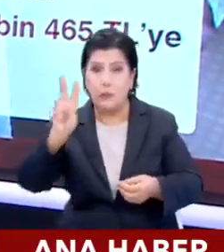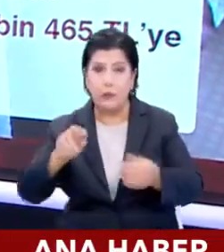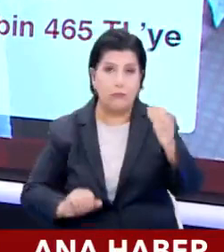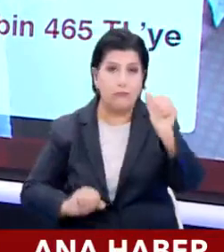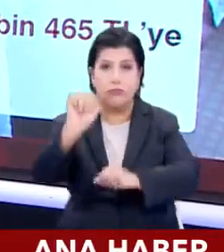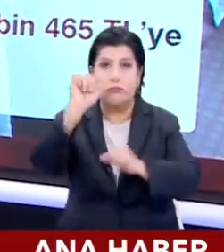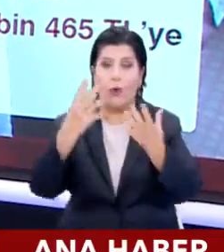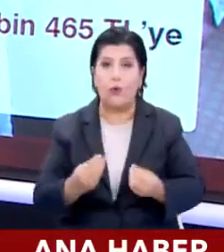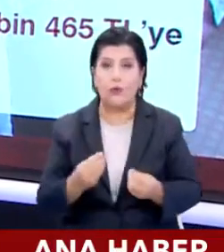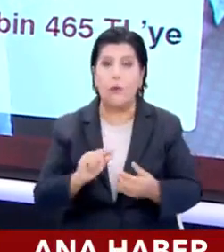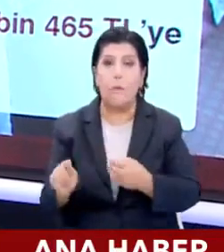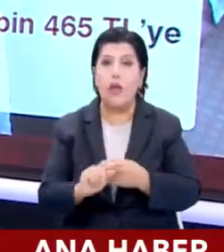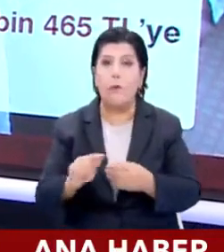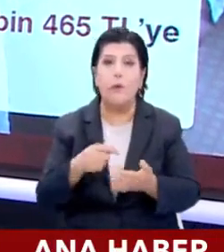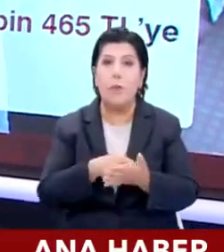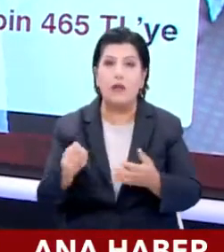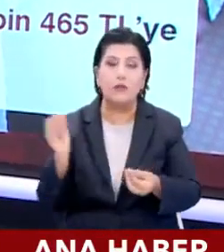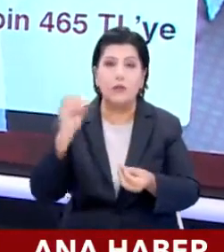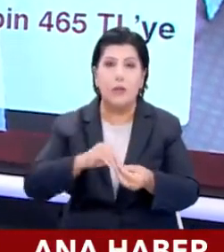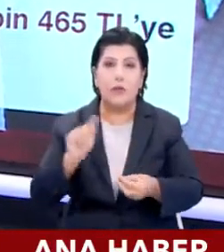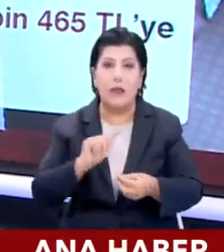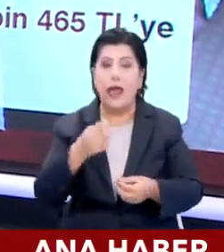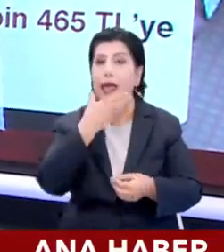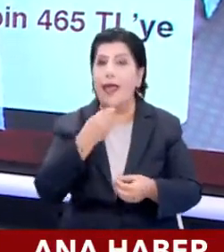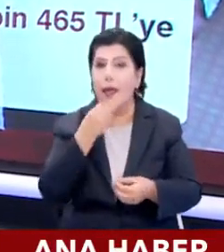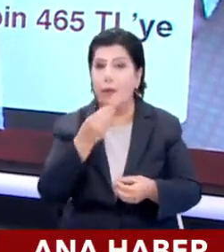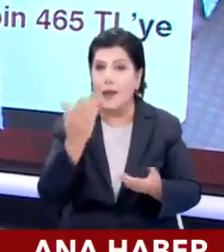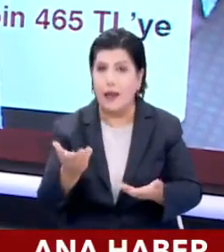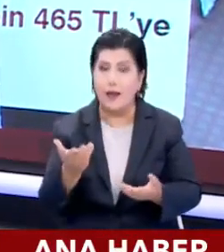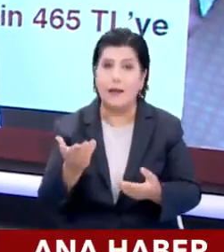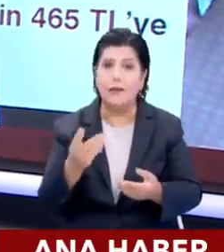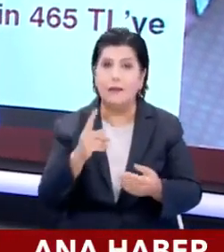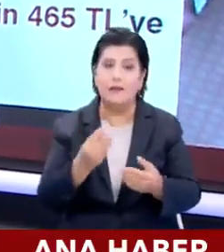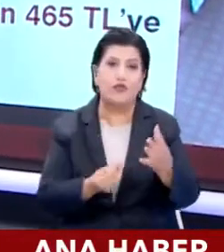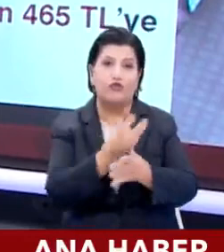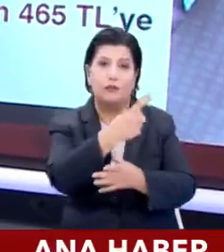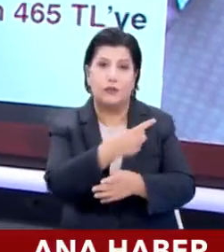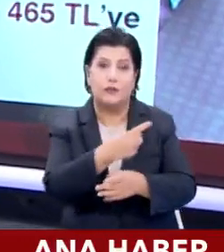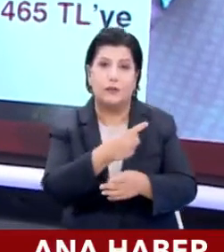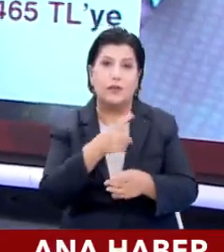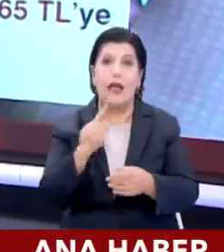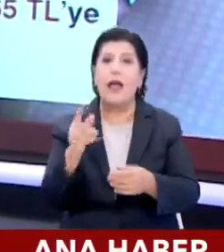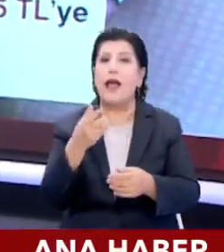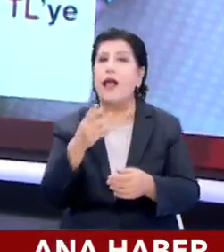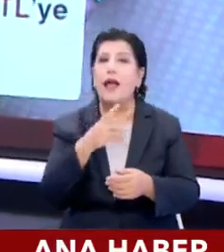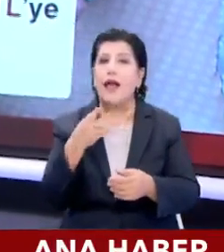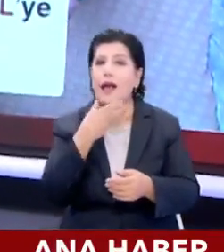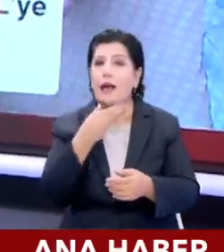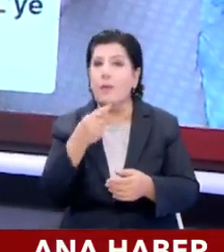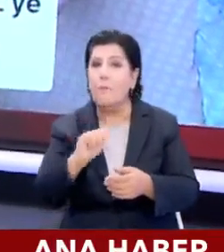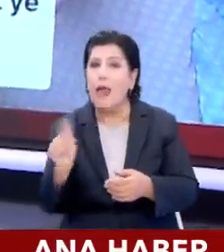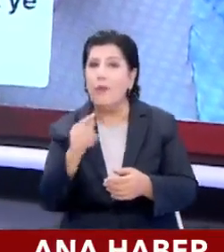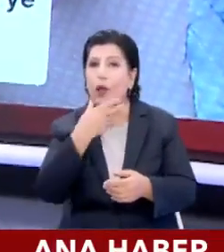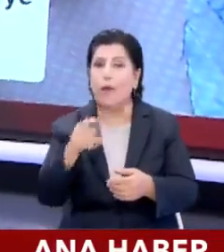bin liraya çıkacak memur maaşlarındaki artış memur emeklilerine de yansıyacak aynı şekilde memur emeklisi de iyi bir hatır